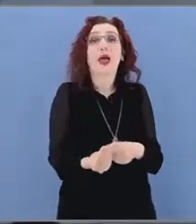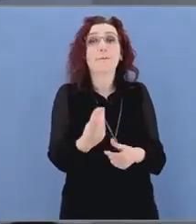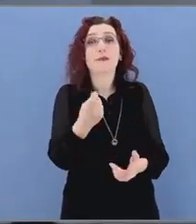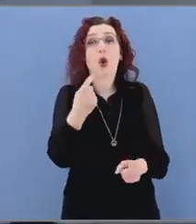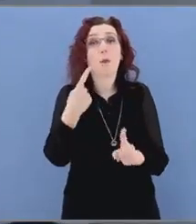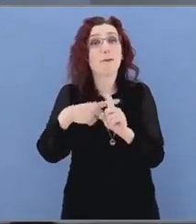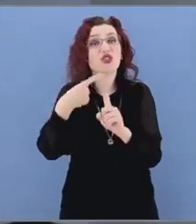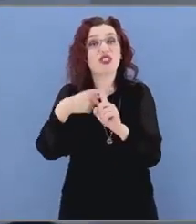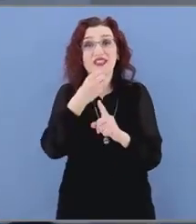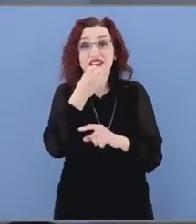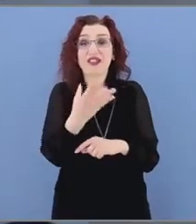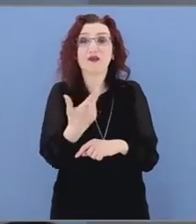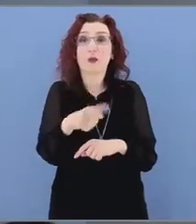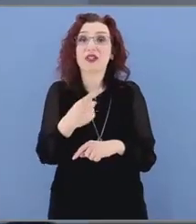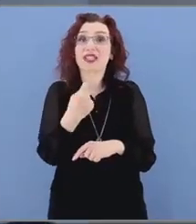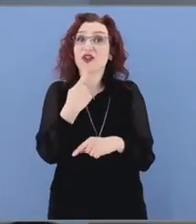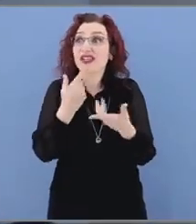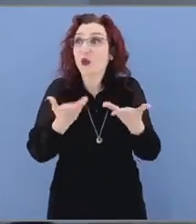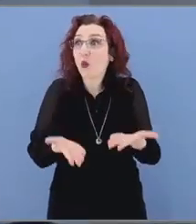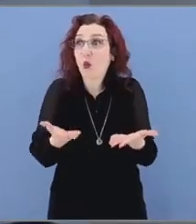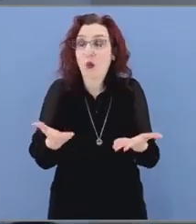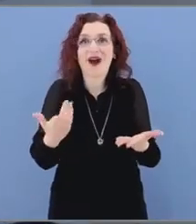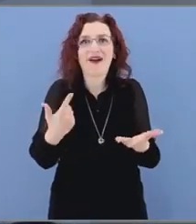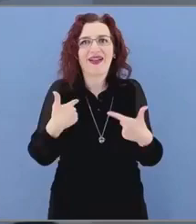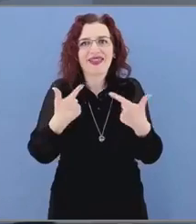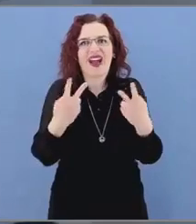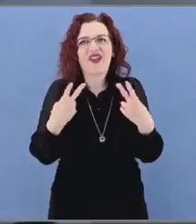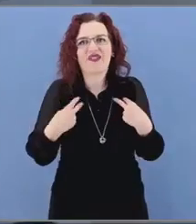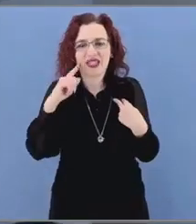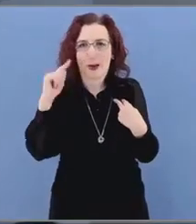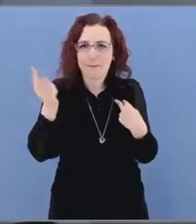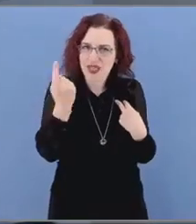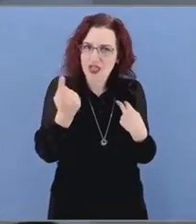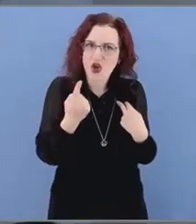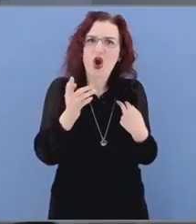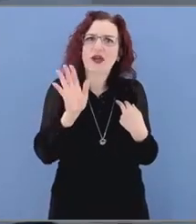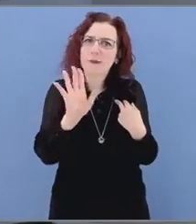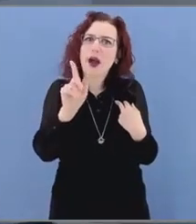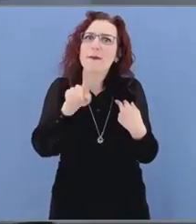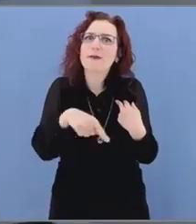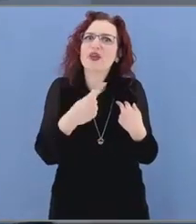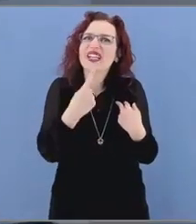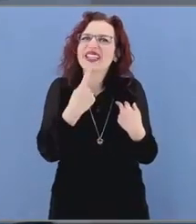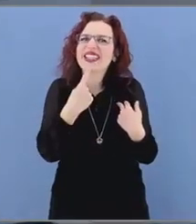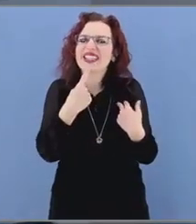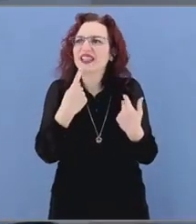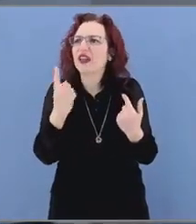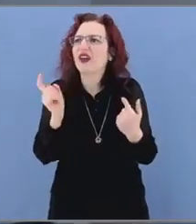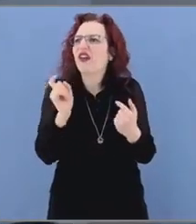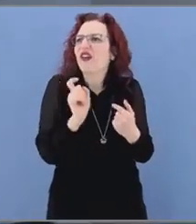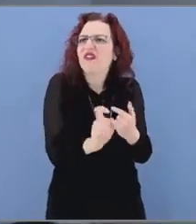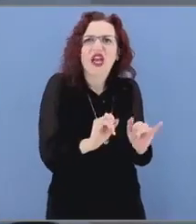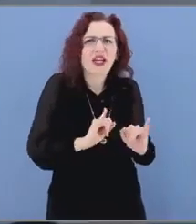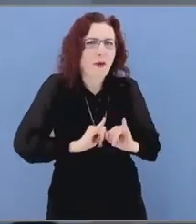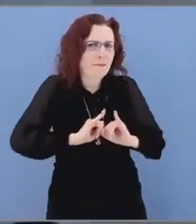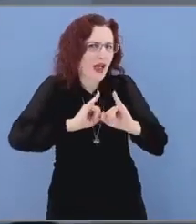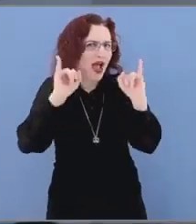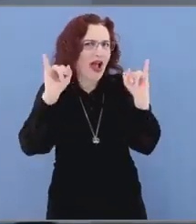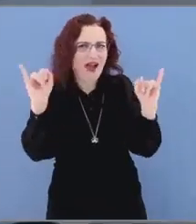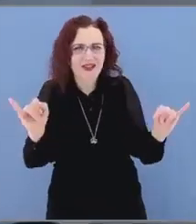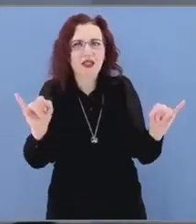vive, ma guardate che migliora anche la vita di chi qua non ci metterà mai piede, perché quando dentro una dimensione